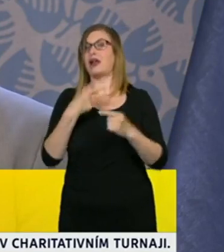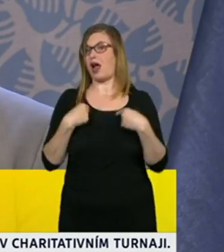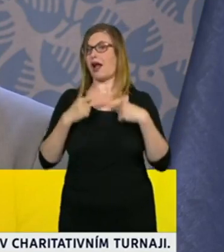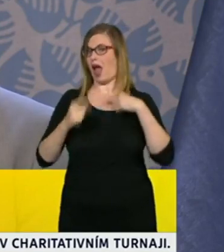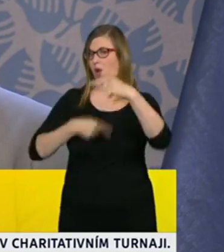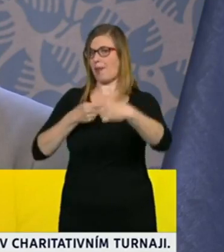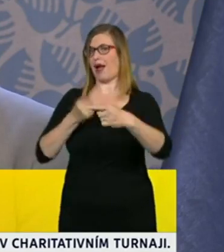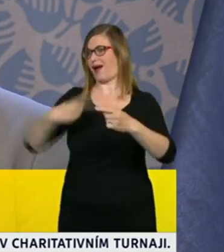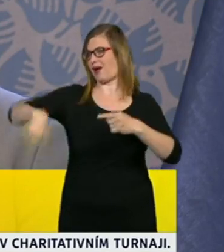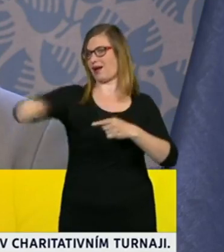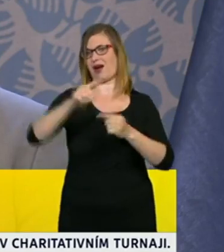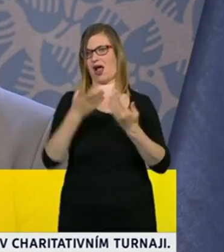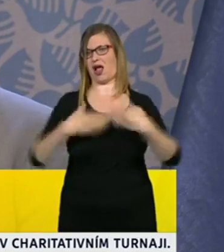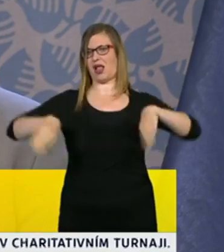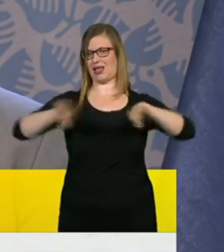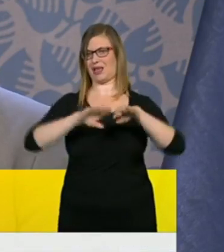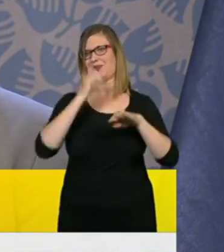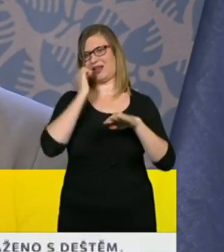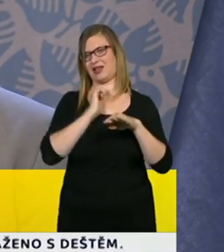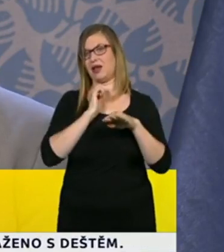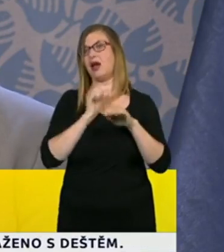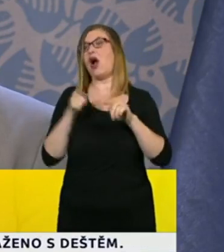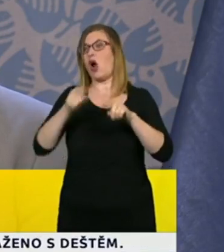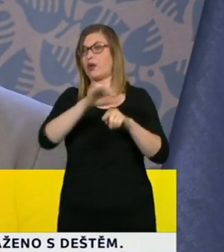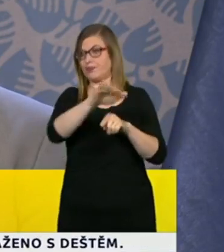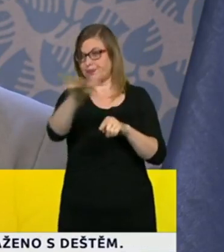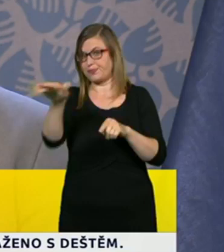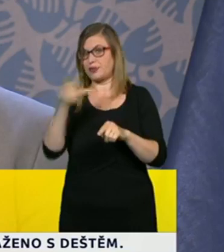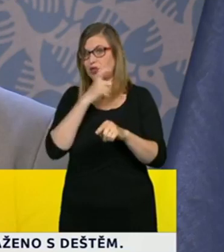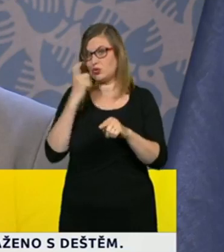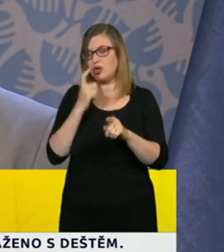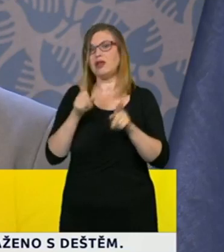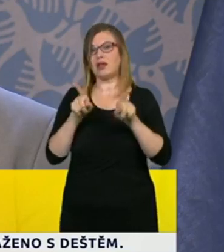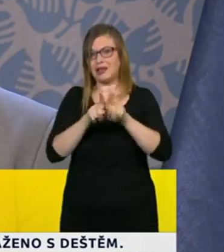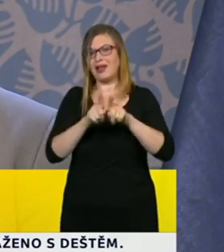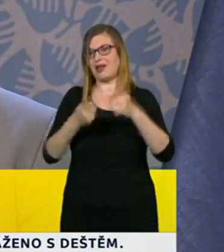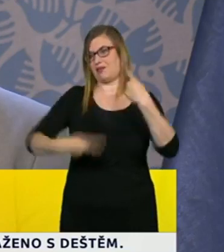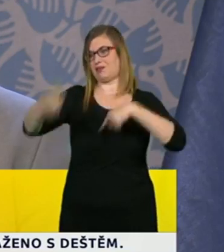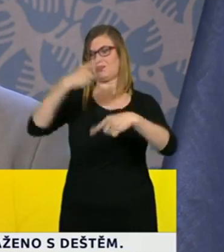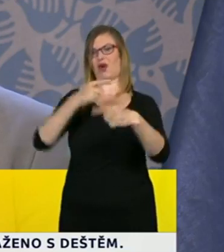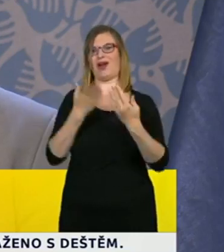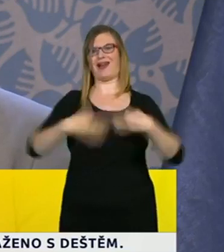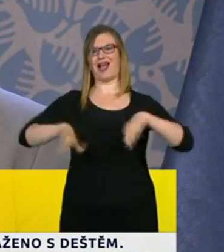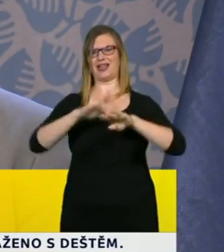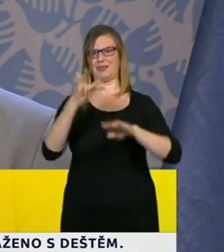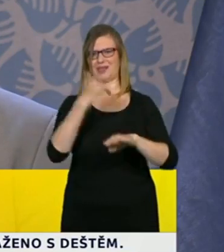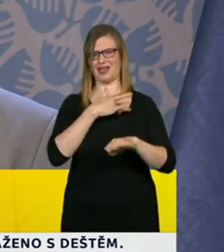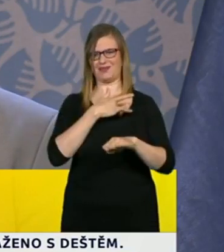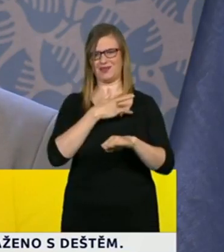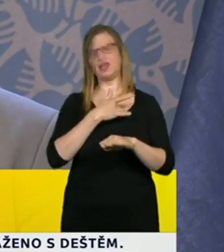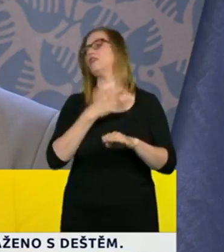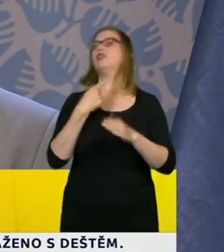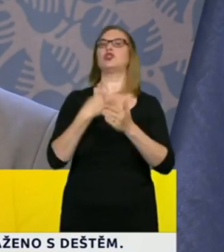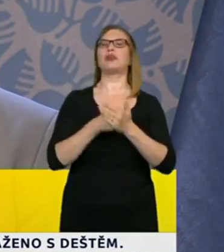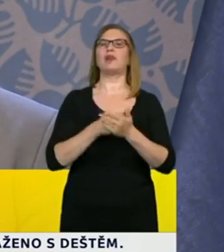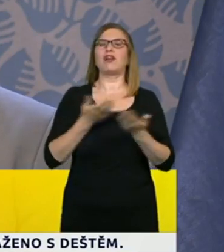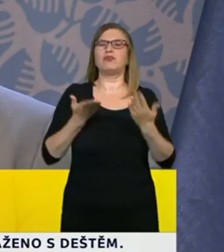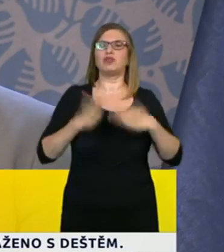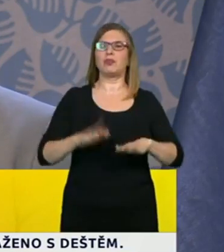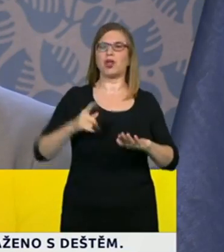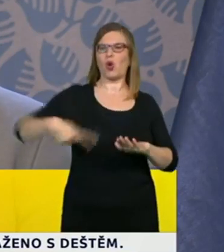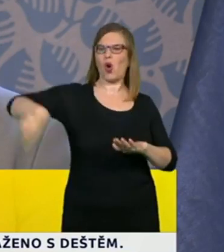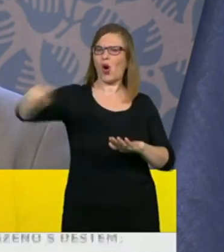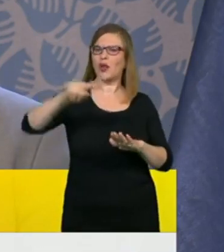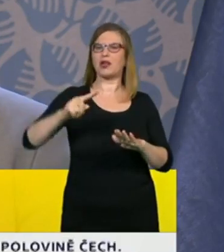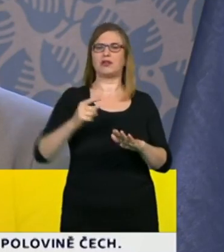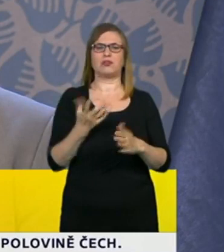zachytit naprostou většinu aerosolu, který šíříme, jak z našich dýchacích cest, tak při případném kýchnutí a podobně.